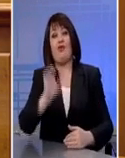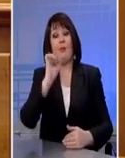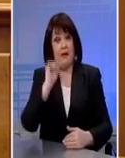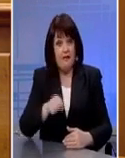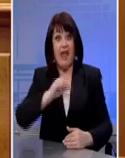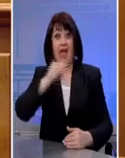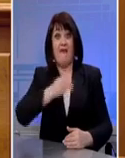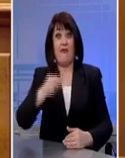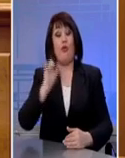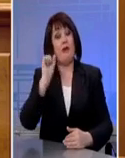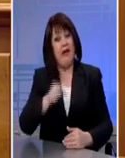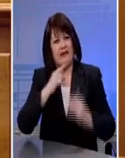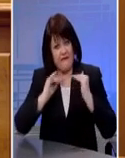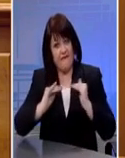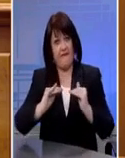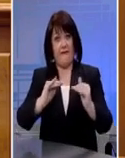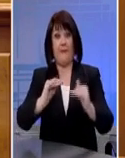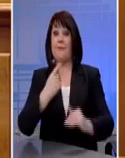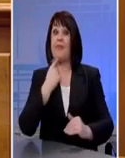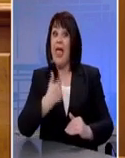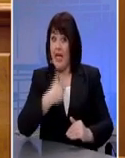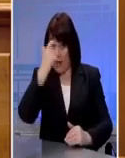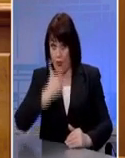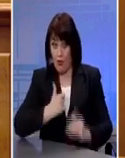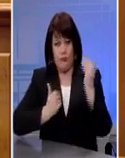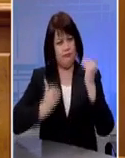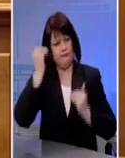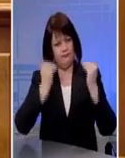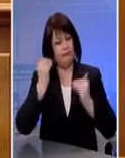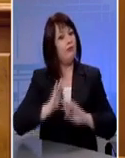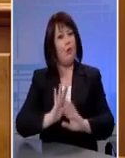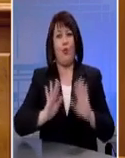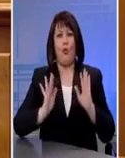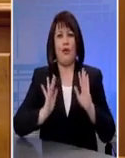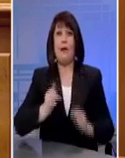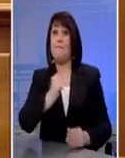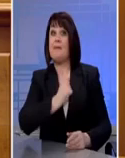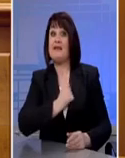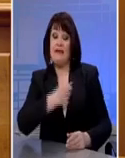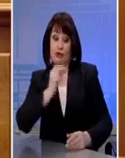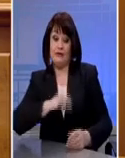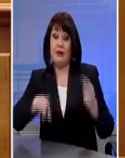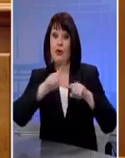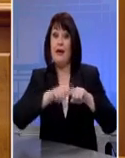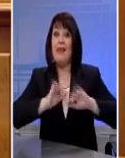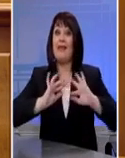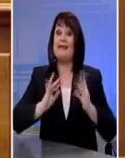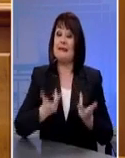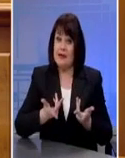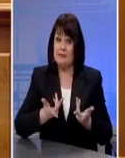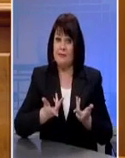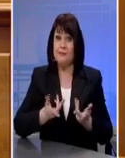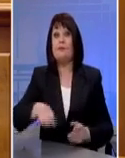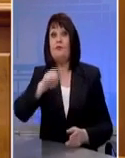δεν ταλαντεύτηκα. Γιατί δεν ταλαντεύτηκα? Γιατί αισθανόμουν ότι το συμφέρον της Ελλάδος είναι